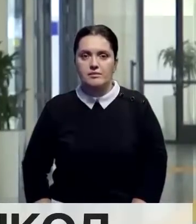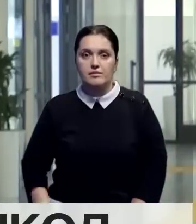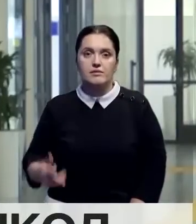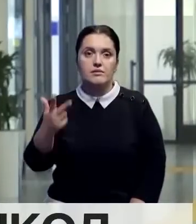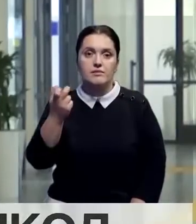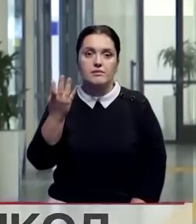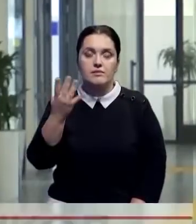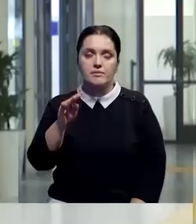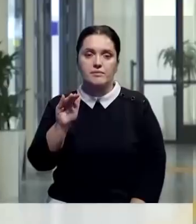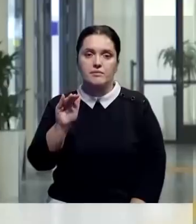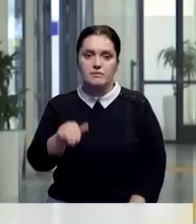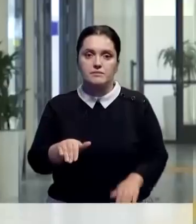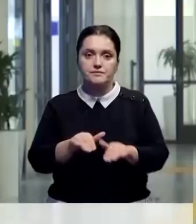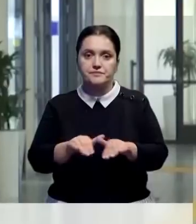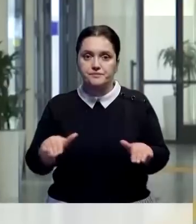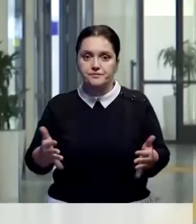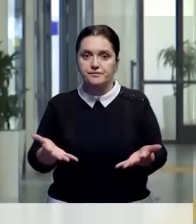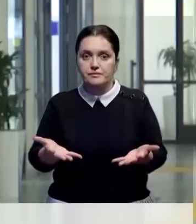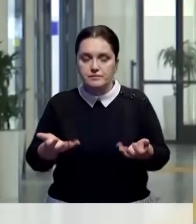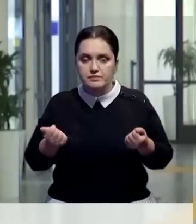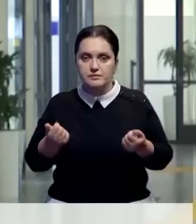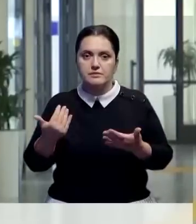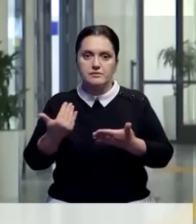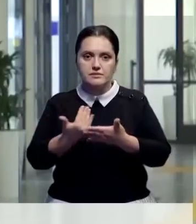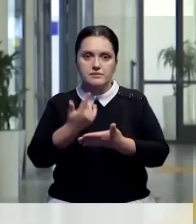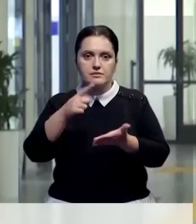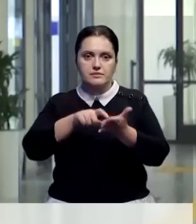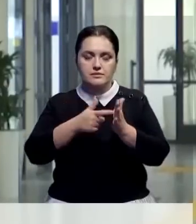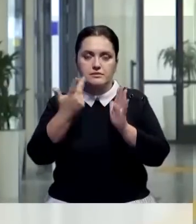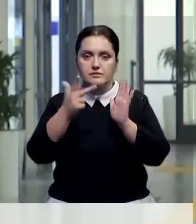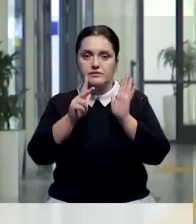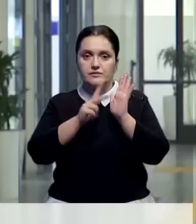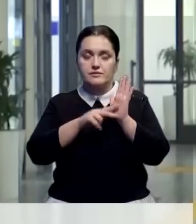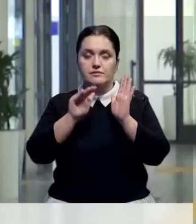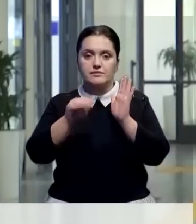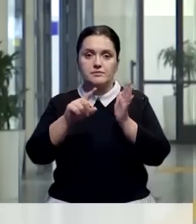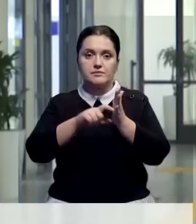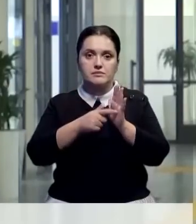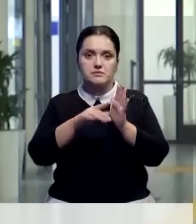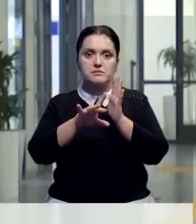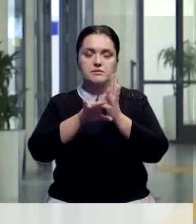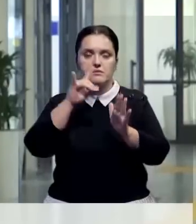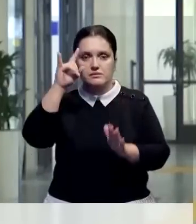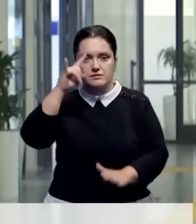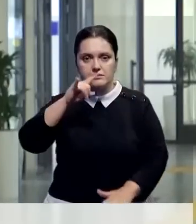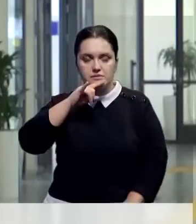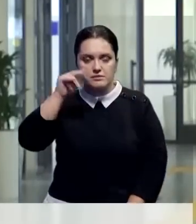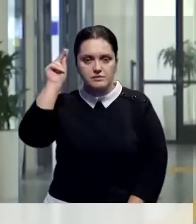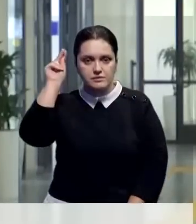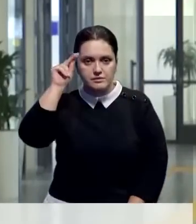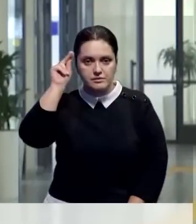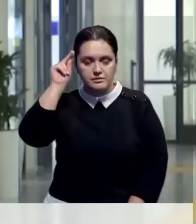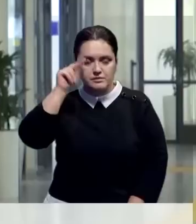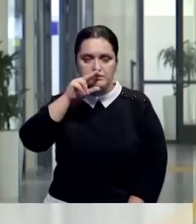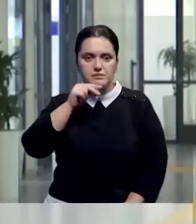340 тысяч детей наши школы приняли в новом учебном году. 38 тысяч первоклашек выбрали государственный язык обучения. И это